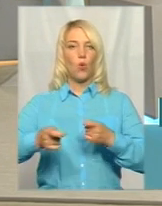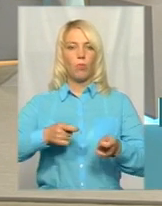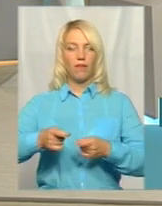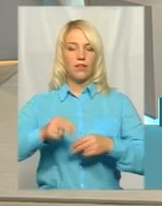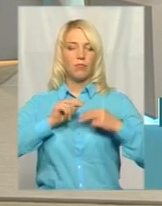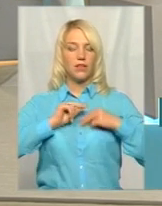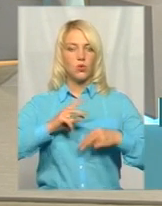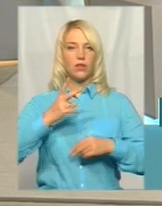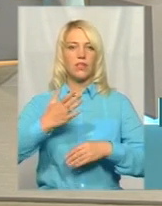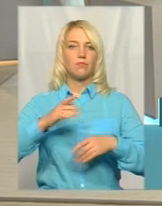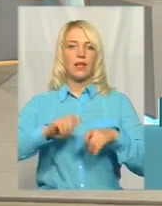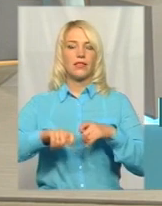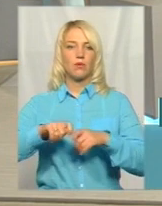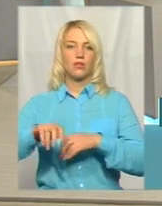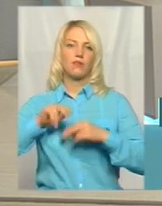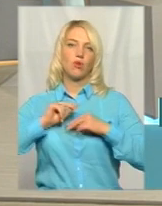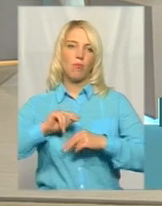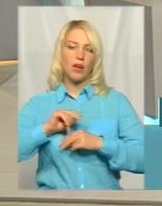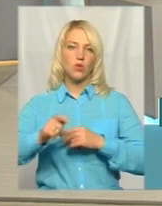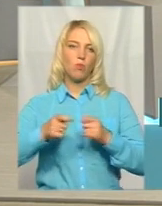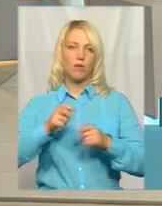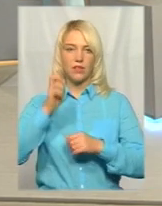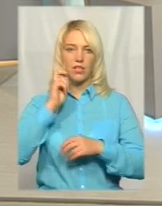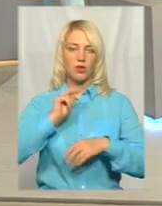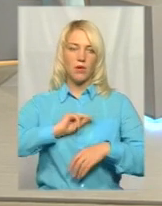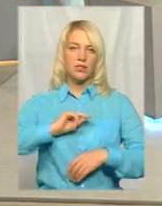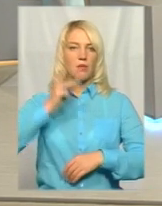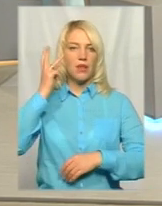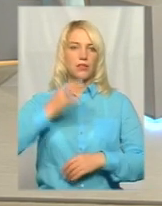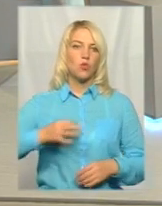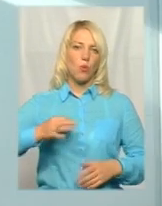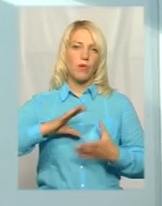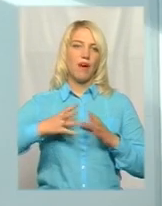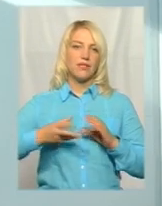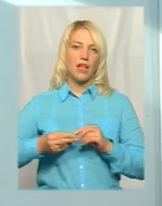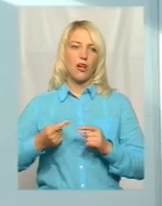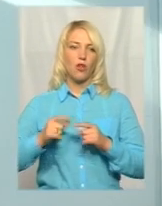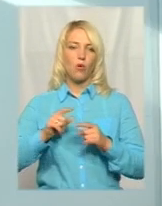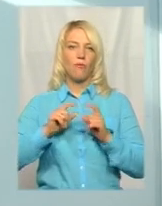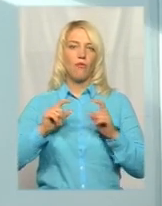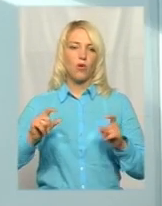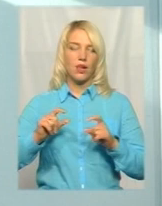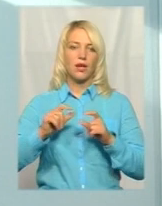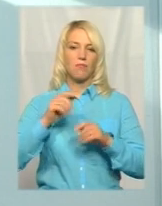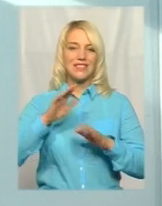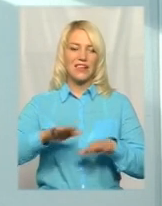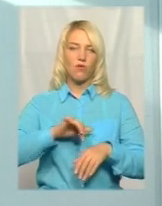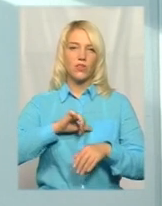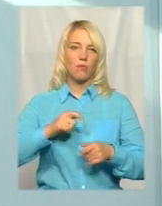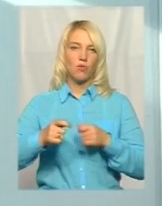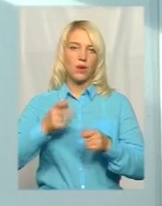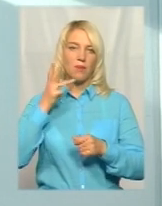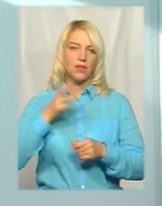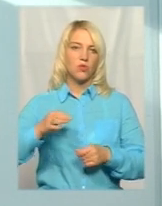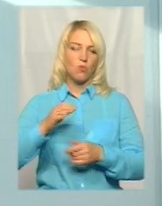працює 25 інспекторів праці, в управлінні Держпраці Хмельницької області, а загалом в органах місцевого самоврядування Хмельницької області вже